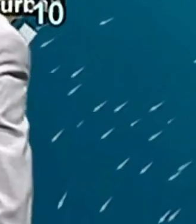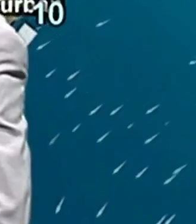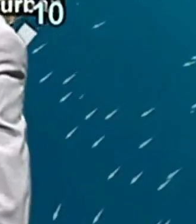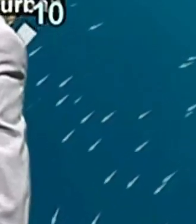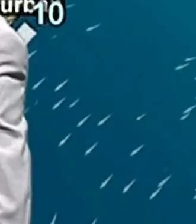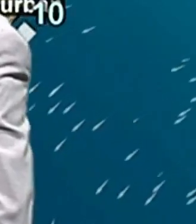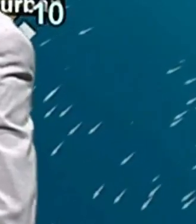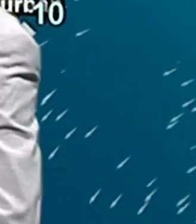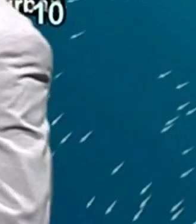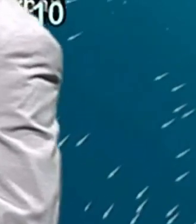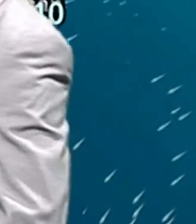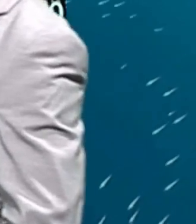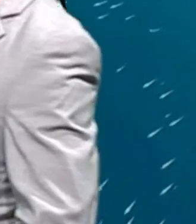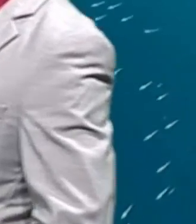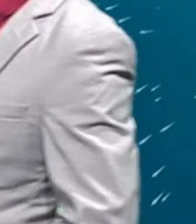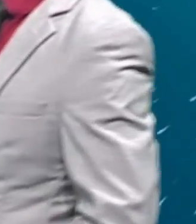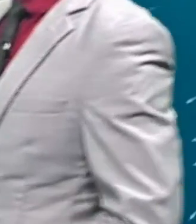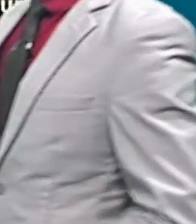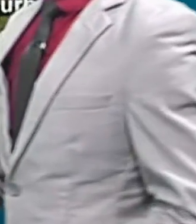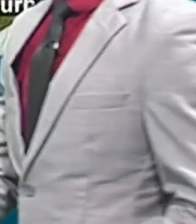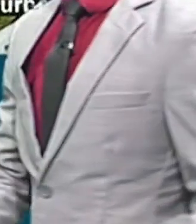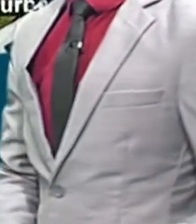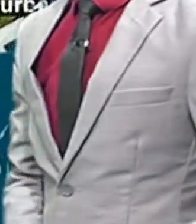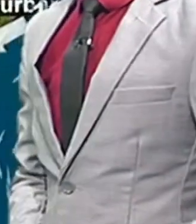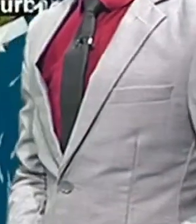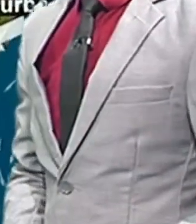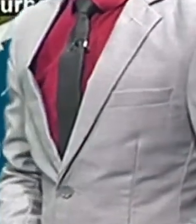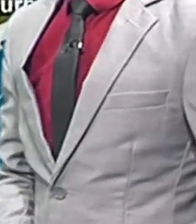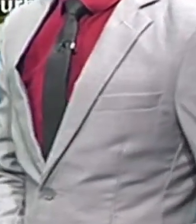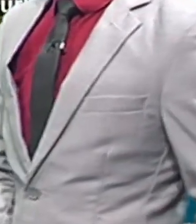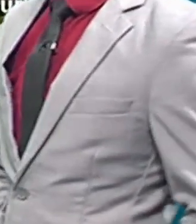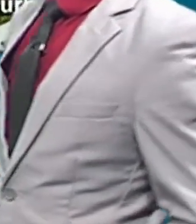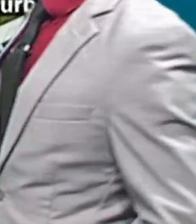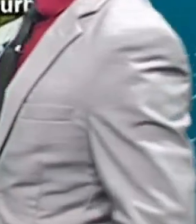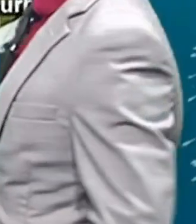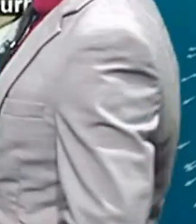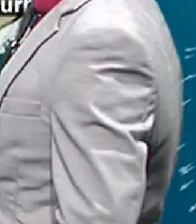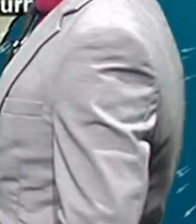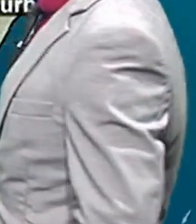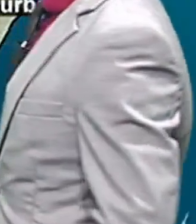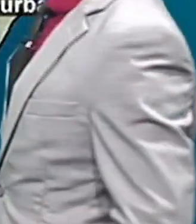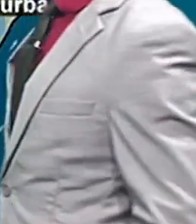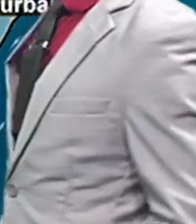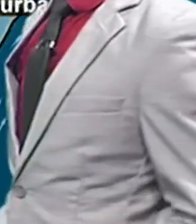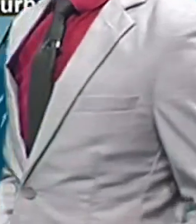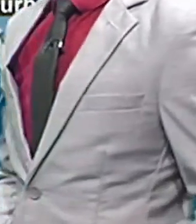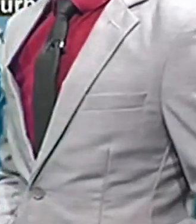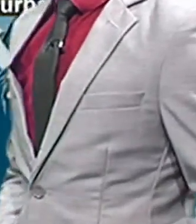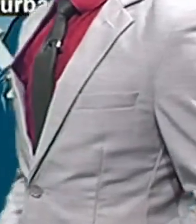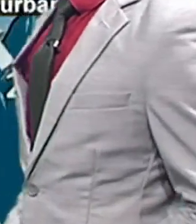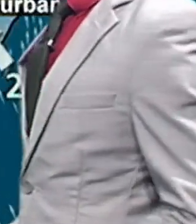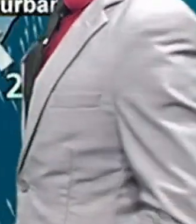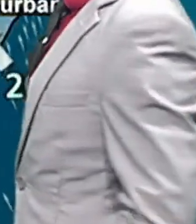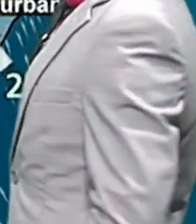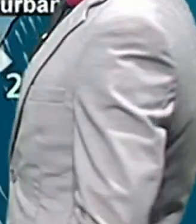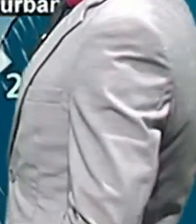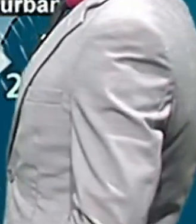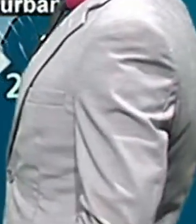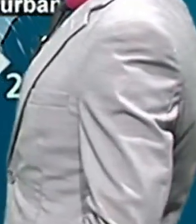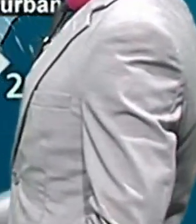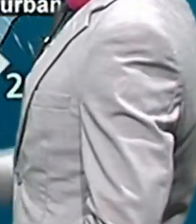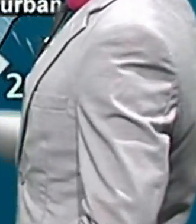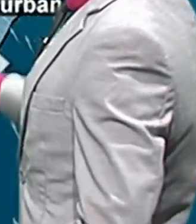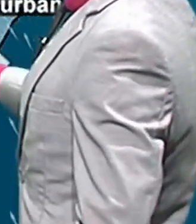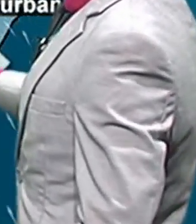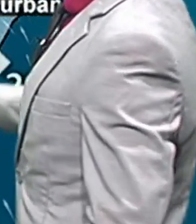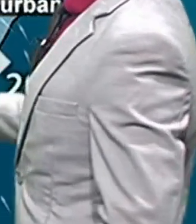gona ka kwa go la Motsekapa re lebetse gape le photolo tla be go le kitima ka dikilometara tše 20 ka iri go go tše 40 gona ka kwa go la Eastern Cape le tšatši la go